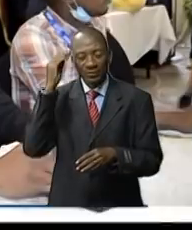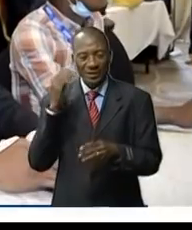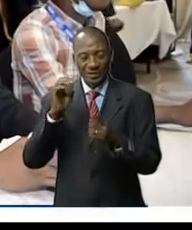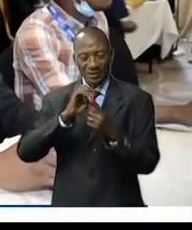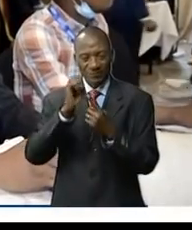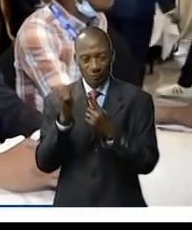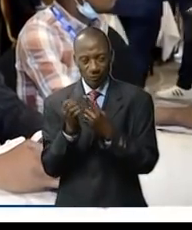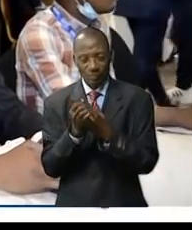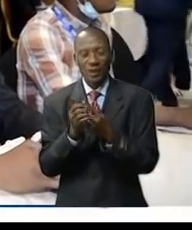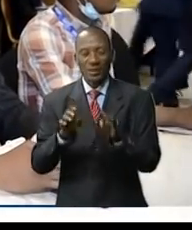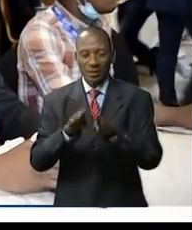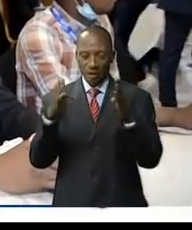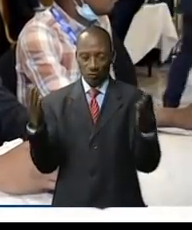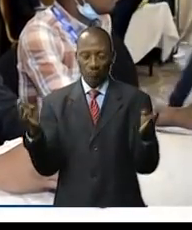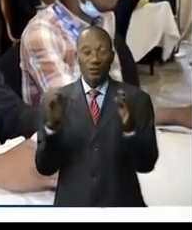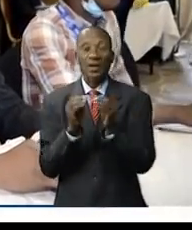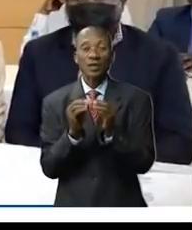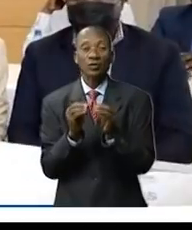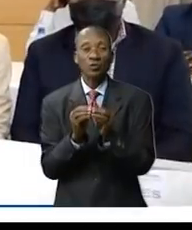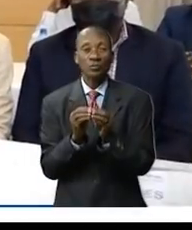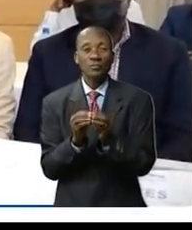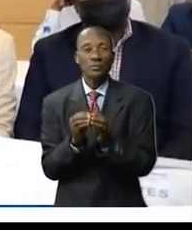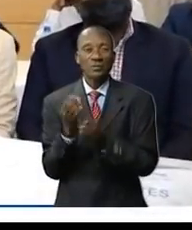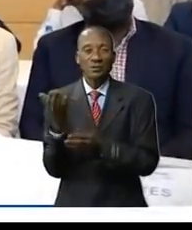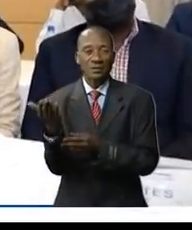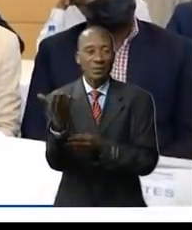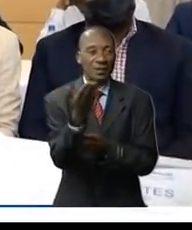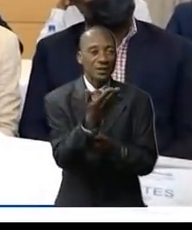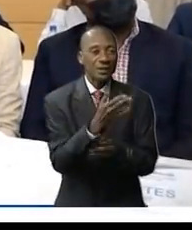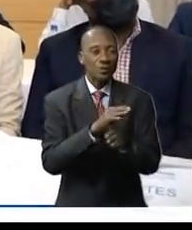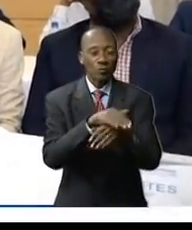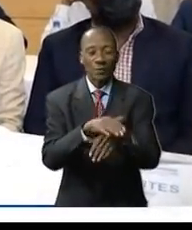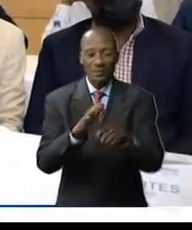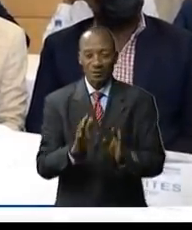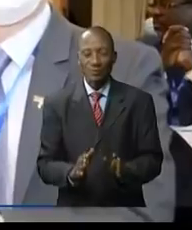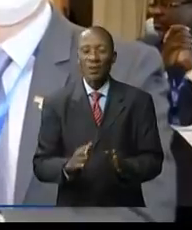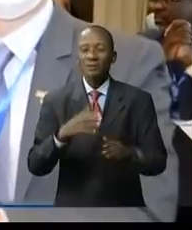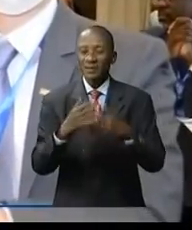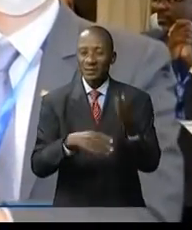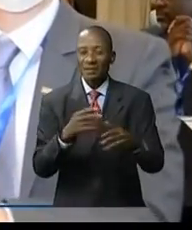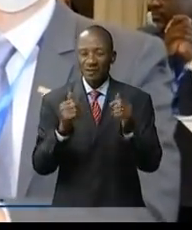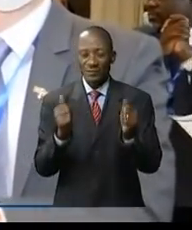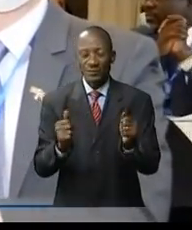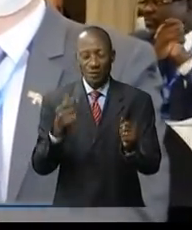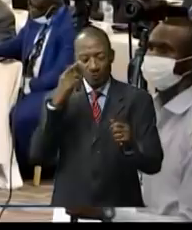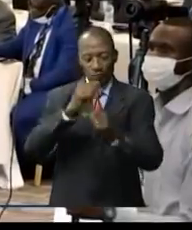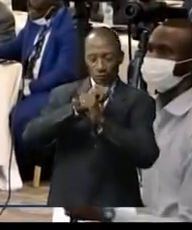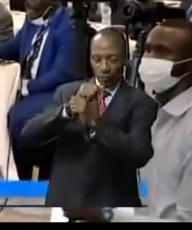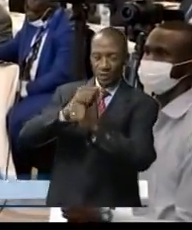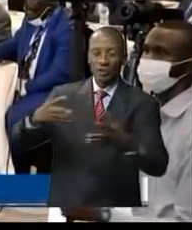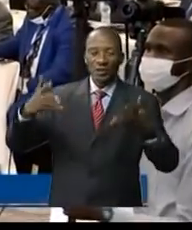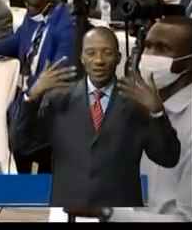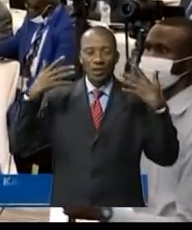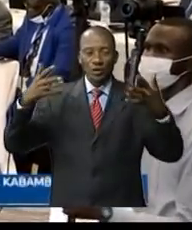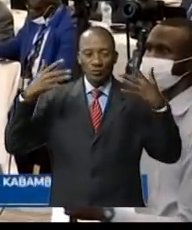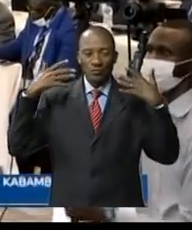a lancé ses assises, a appelé les séminaristes à un examen minutieux pour lutter contre les réchauffements climatiques. Ces quatre